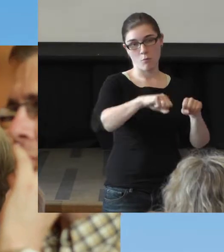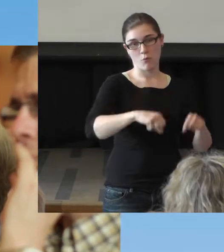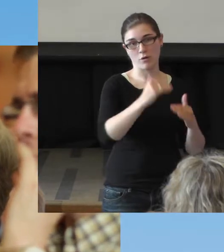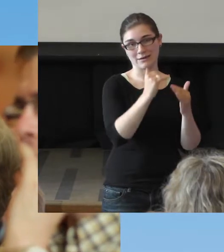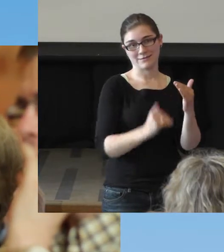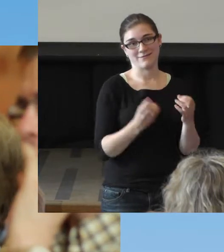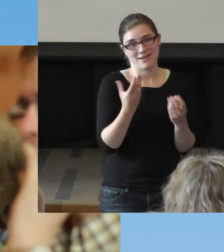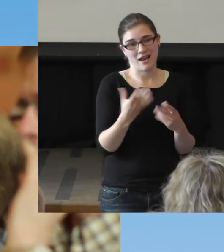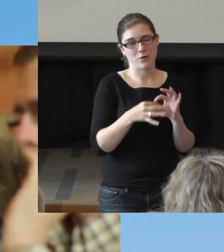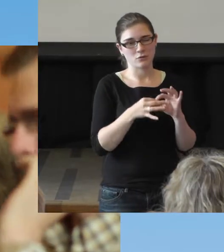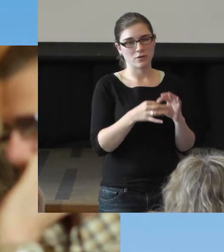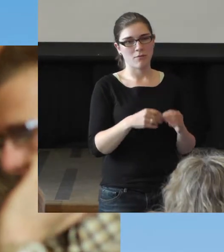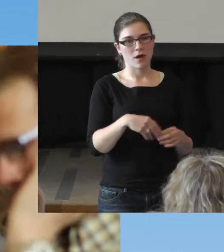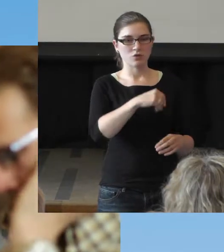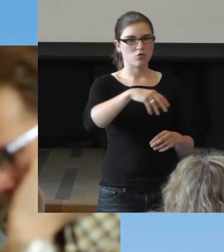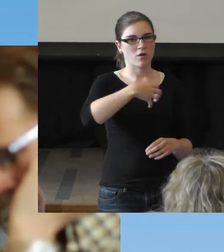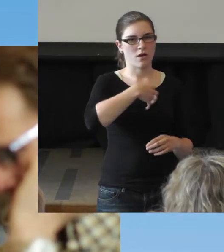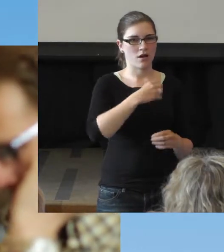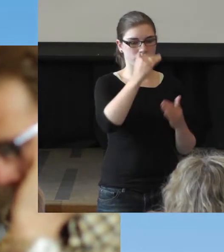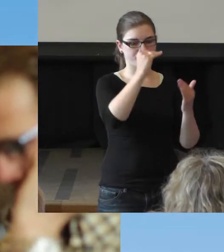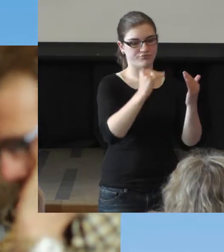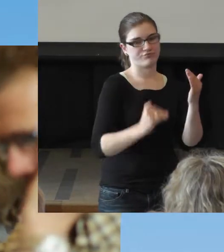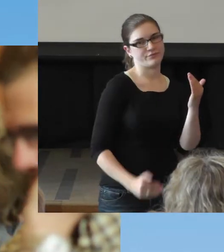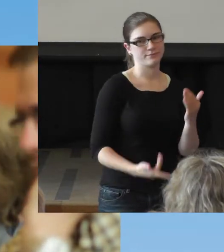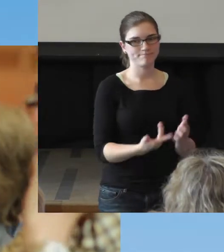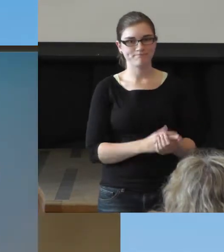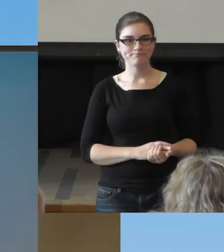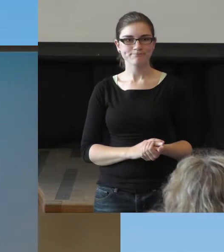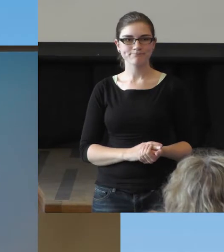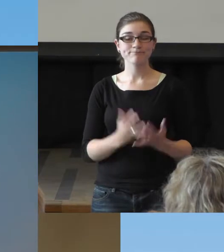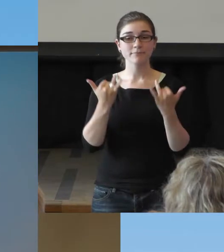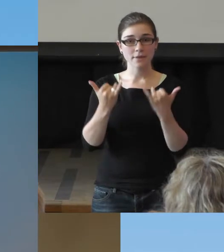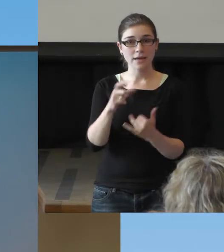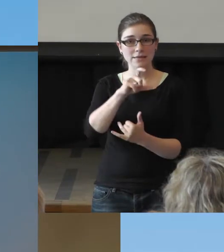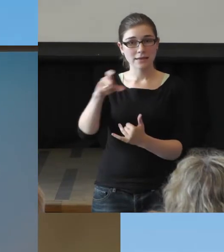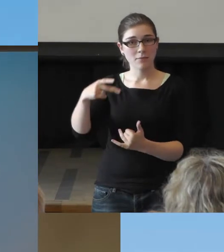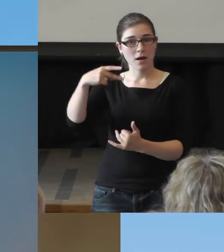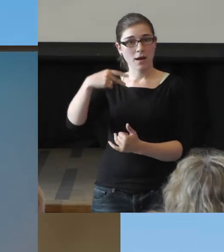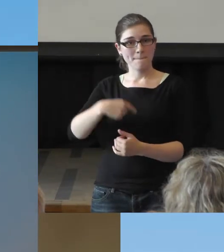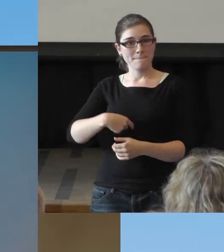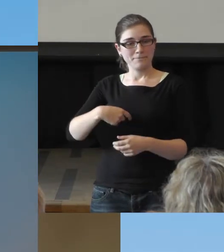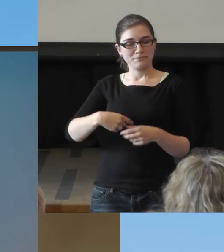besonders ärgerlich sein können. So, jetzt kommen wir zum peripheren Nervensystem.